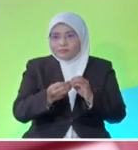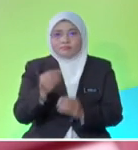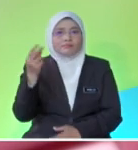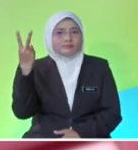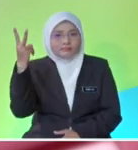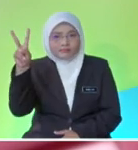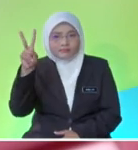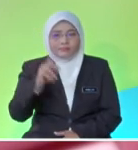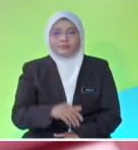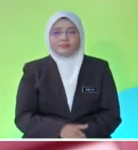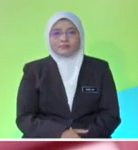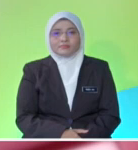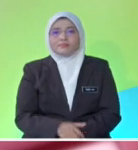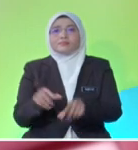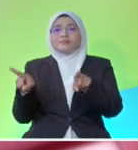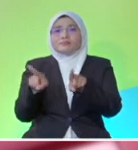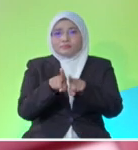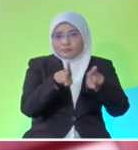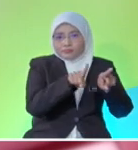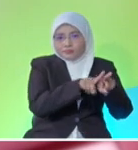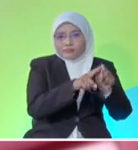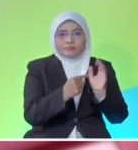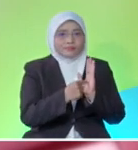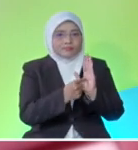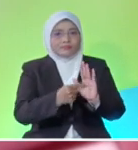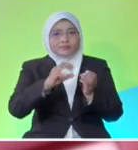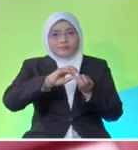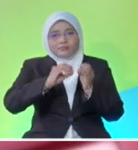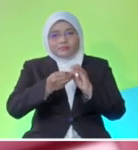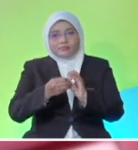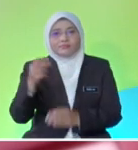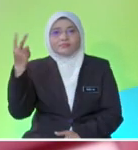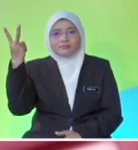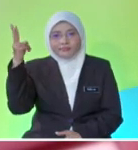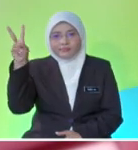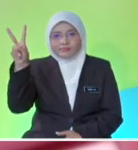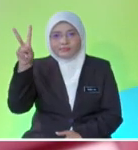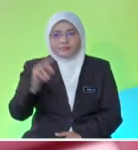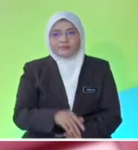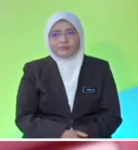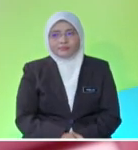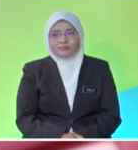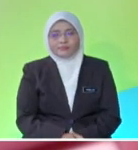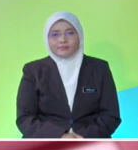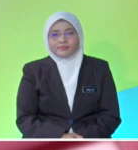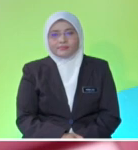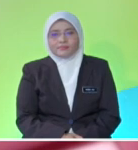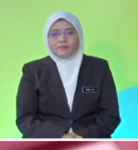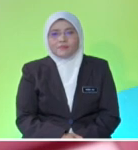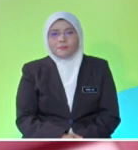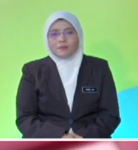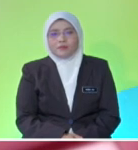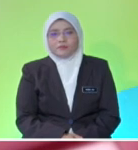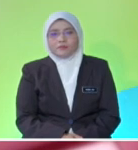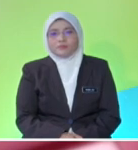12, jarum jam pun mesti tunjuk 12. Jadi dia bertemu. Wah, baru kita tahu. Baik. Jadi ini dah